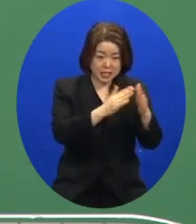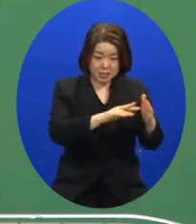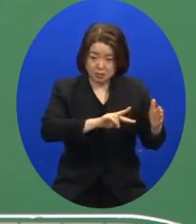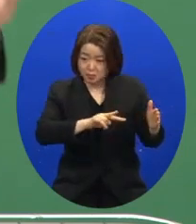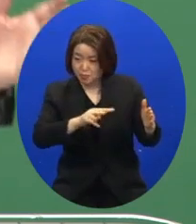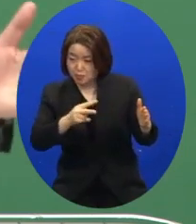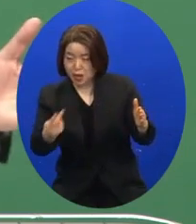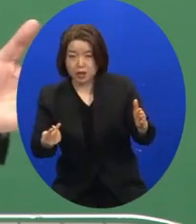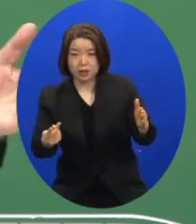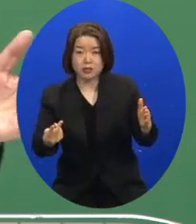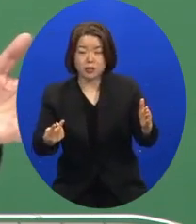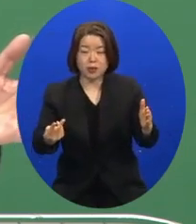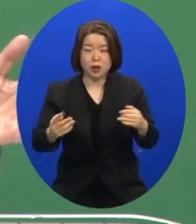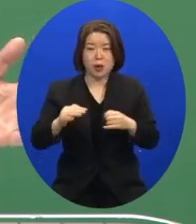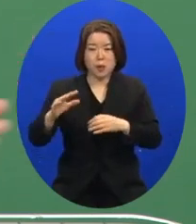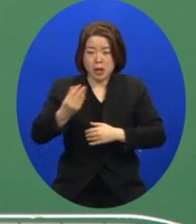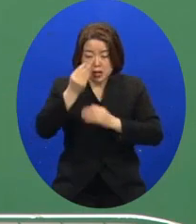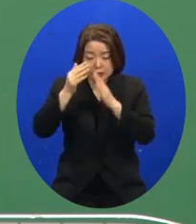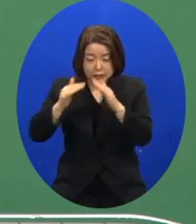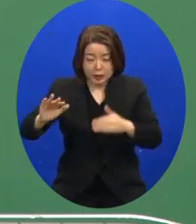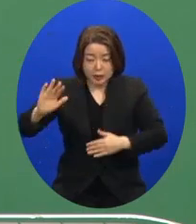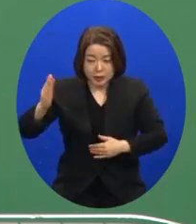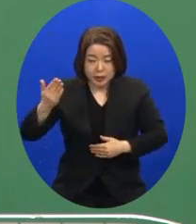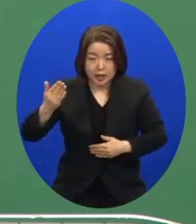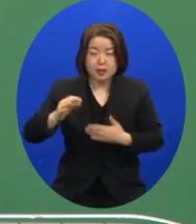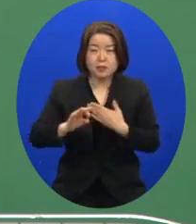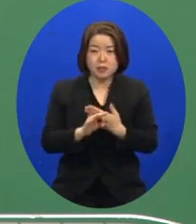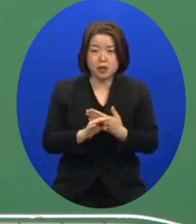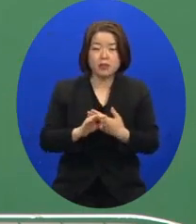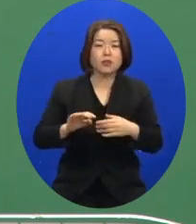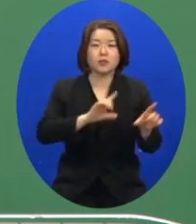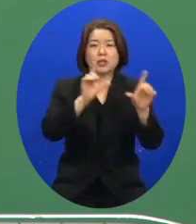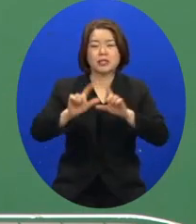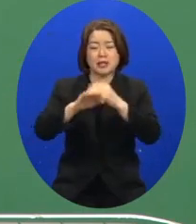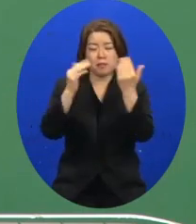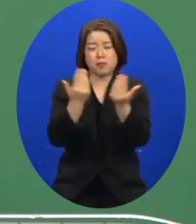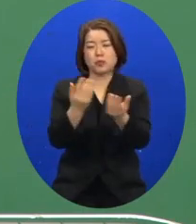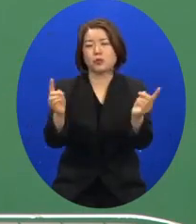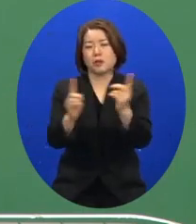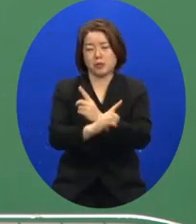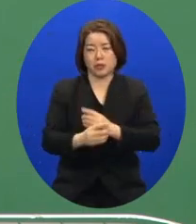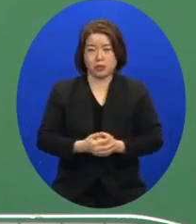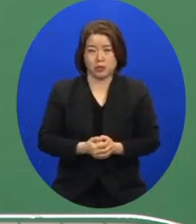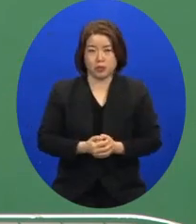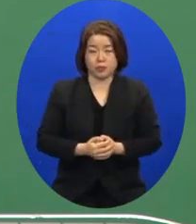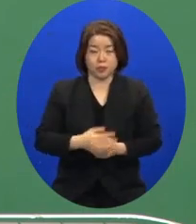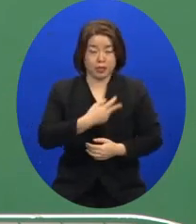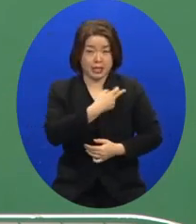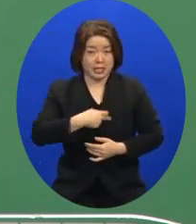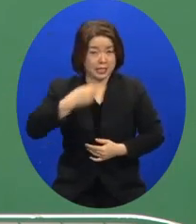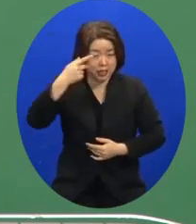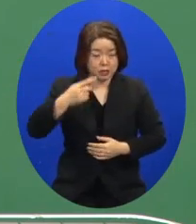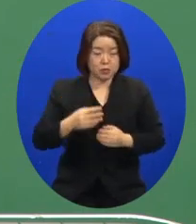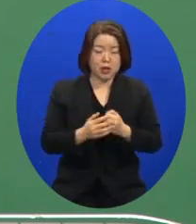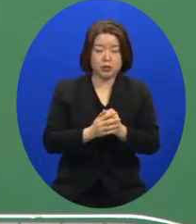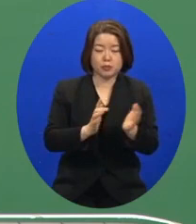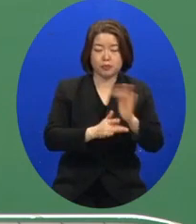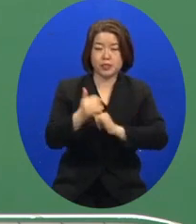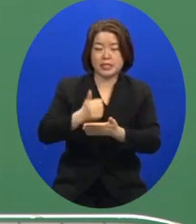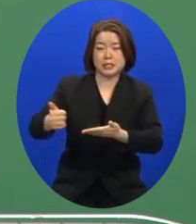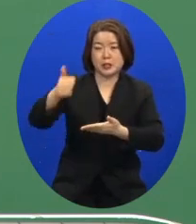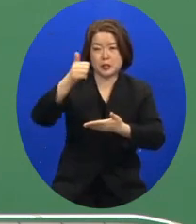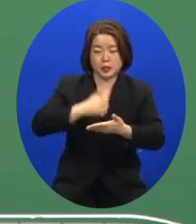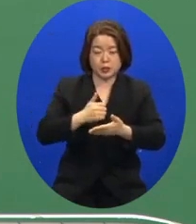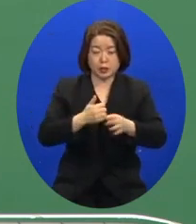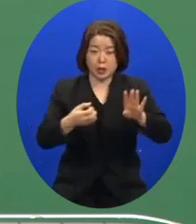우리의 삶 전체가 바뀌는 것입니다. 사도 바울은 예수님을 영접한 빌립보 교인들에게